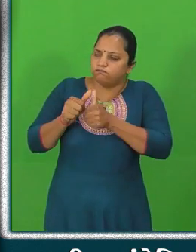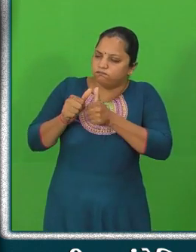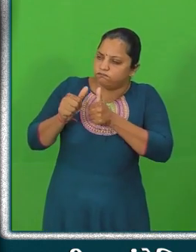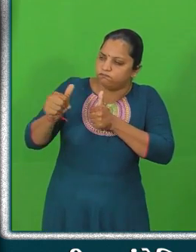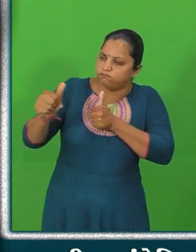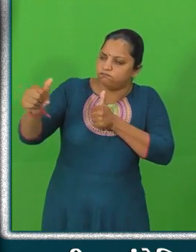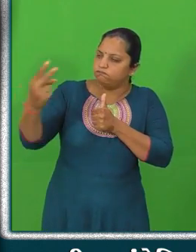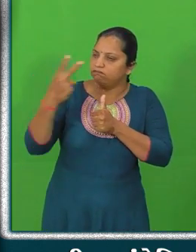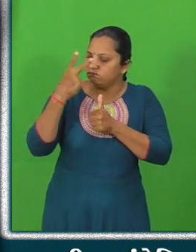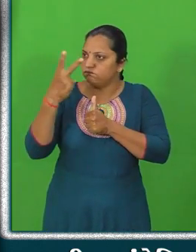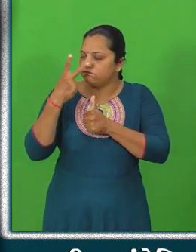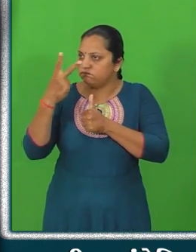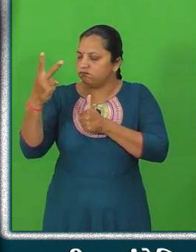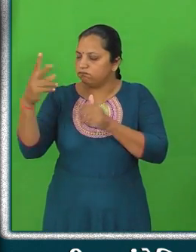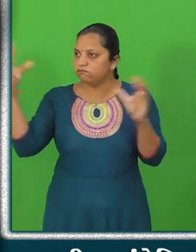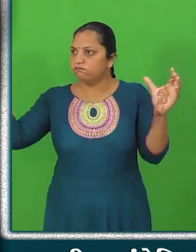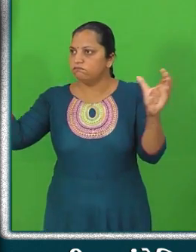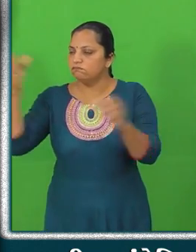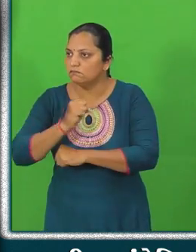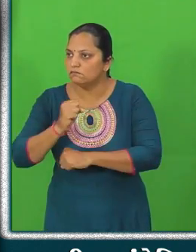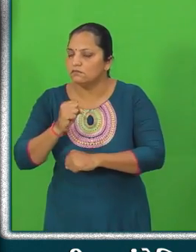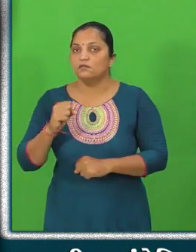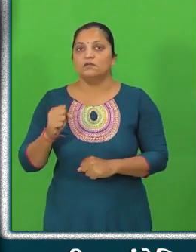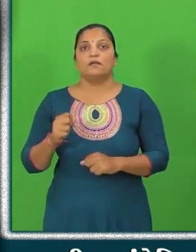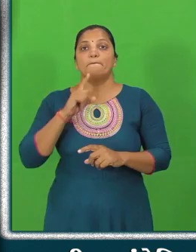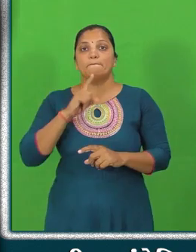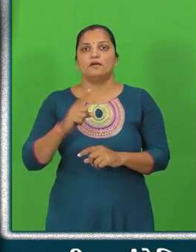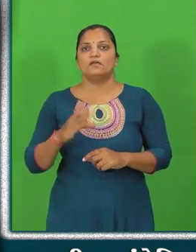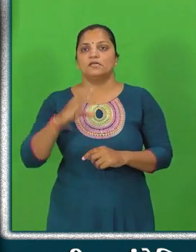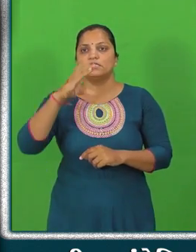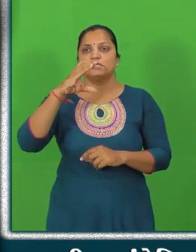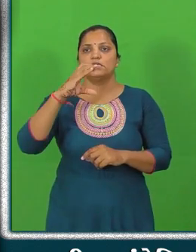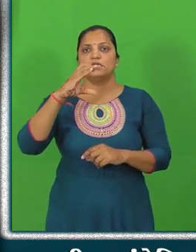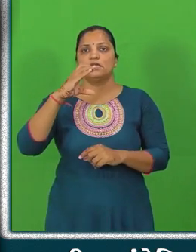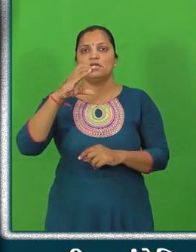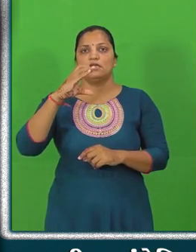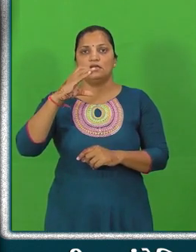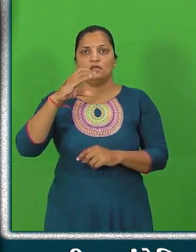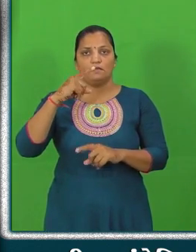દૂર આપણે દેખાય ને એટલી દૂર મૂકવા, અનંત અંતરે મૂકવા નહીં જોઈએ, પણ સી થી